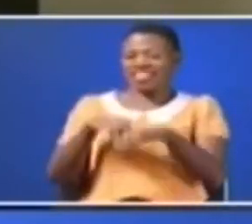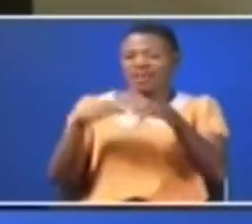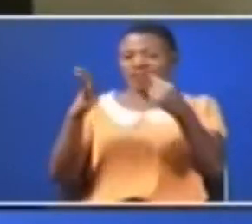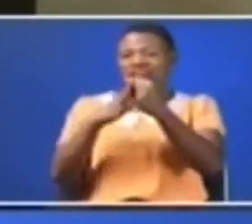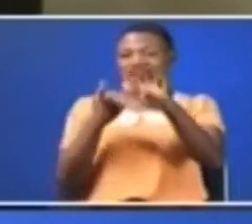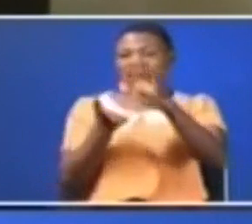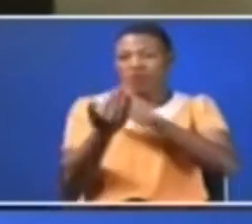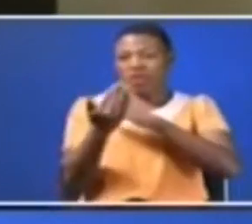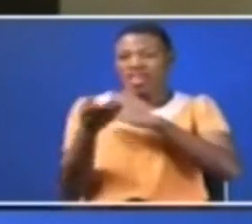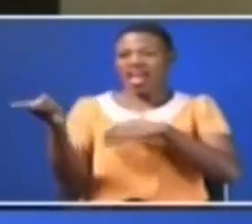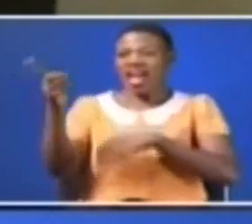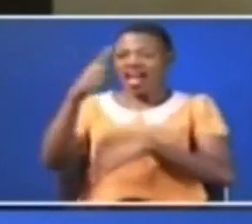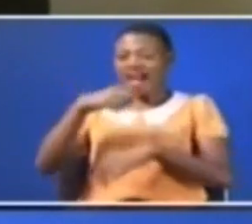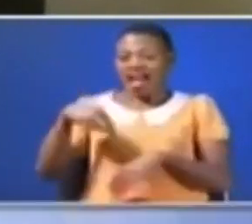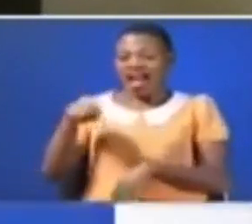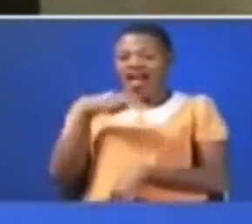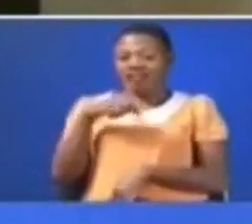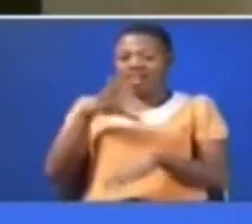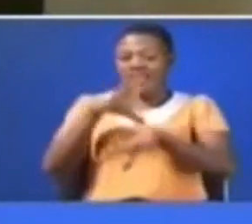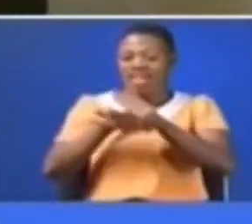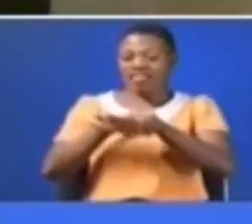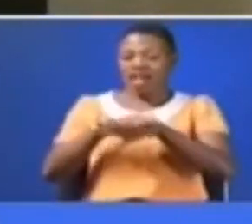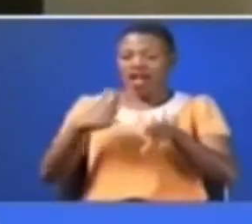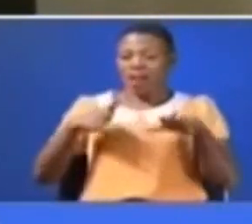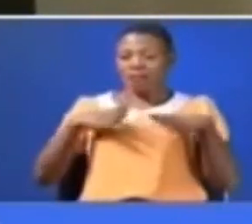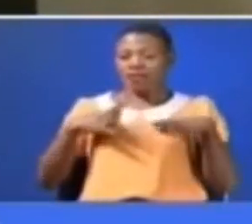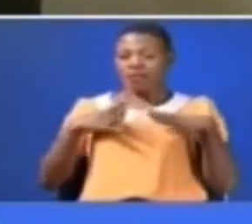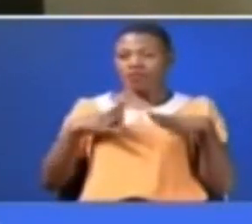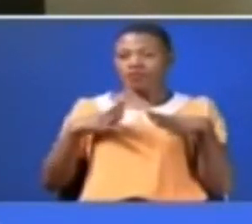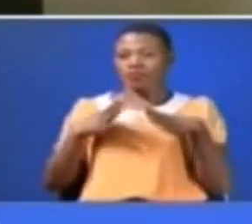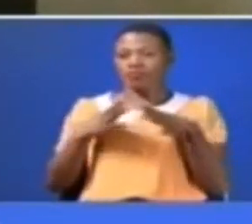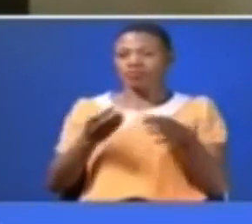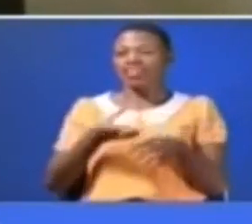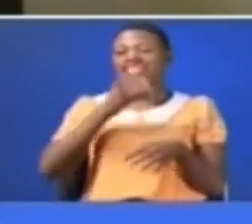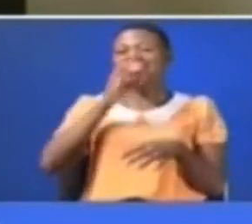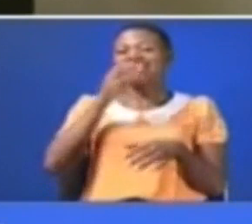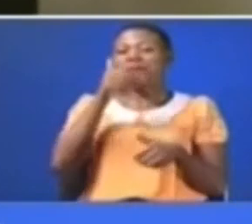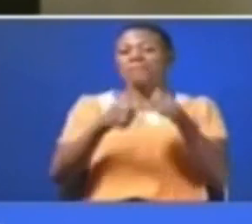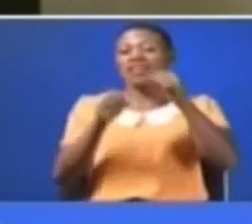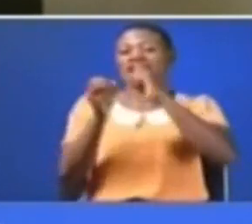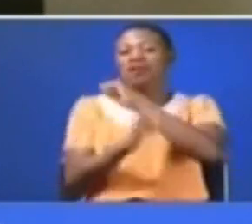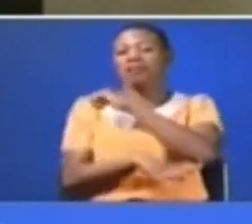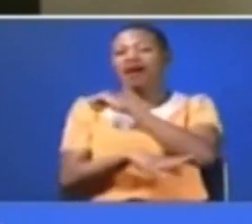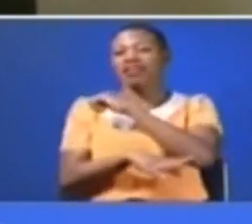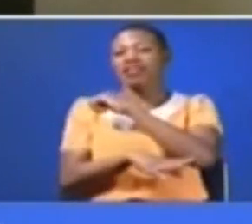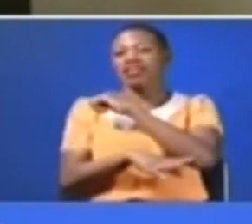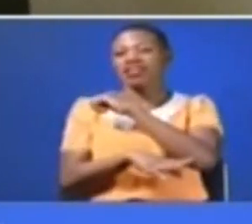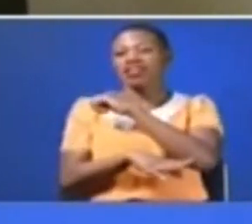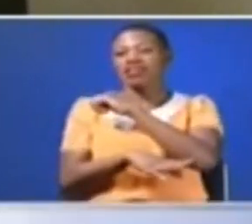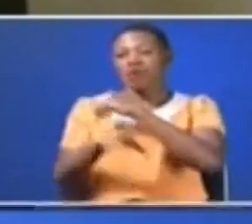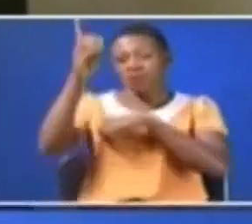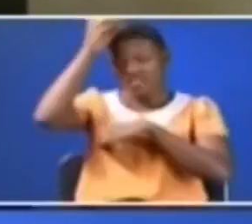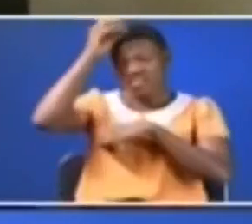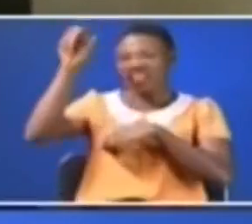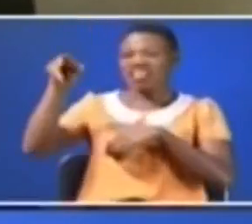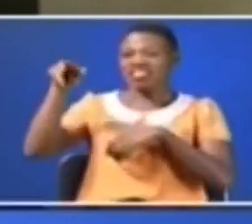am we received people who are taken contaminated milk from Ararwet village,